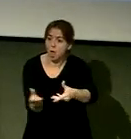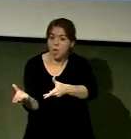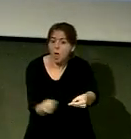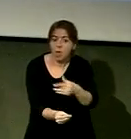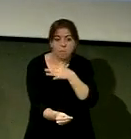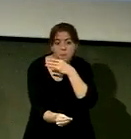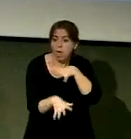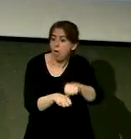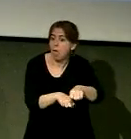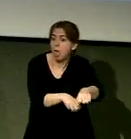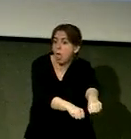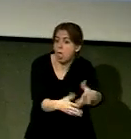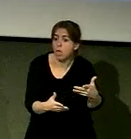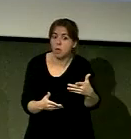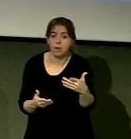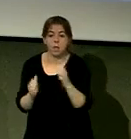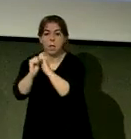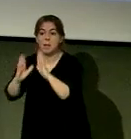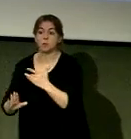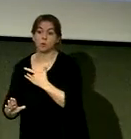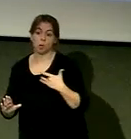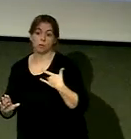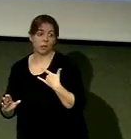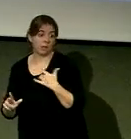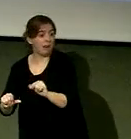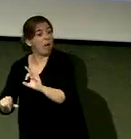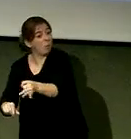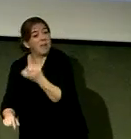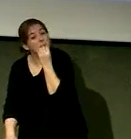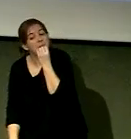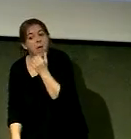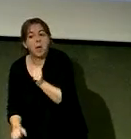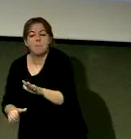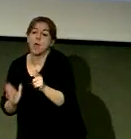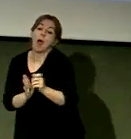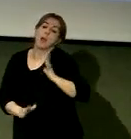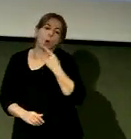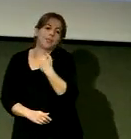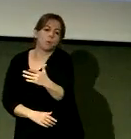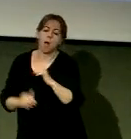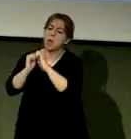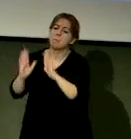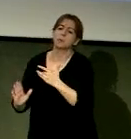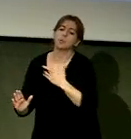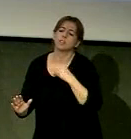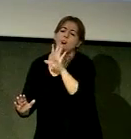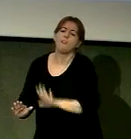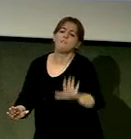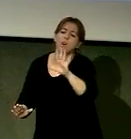les maisons de santé, d'accord, mais il y a quelques années, on disait les maisons de santé, ça ne marchera jamais en